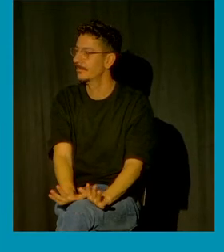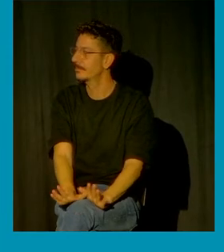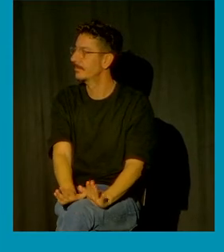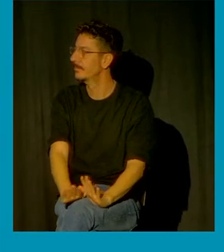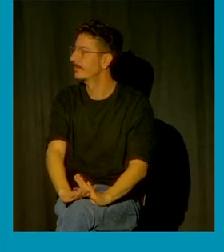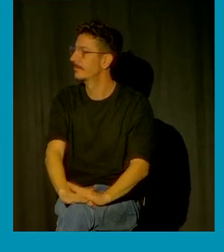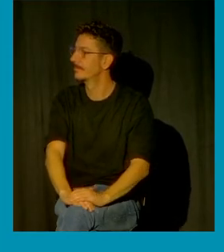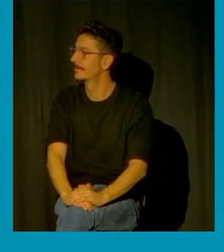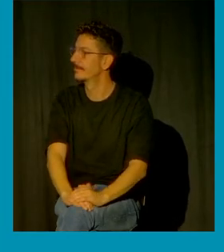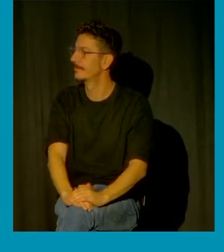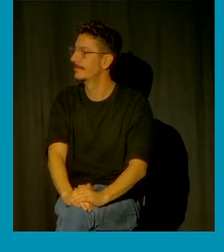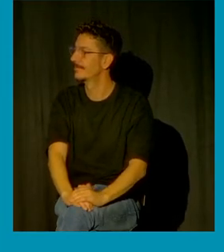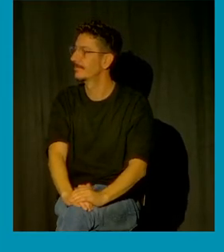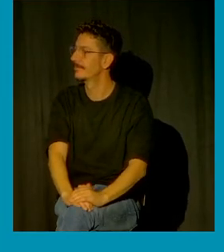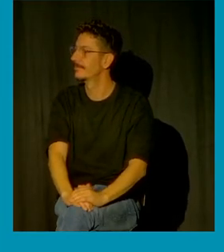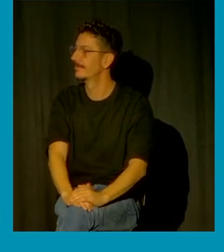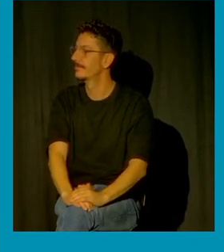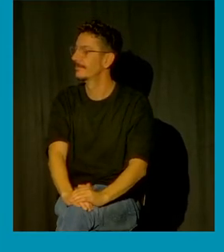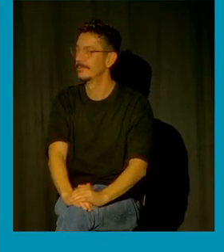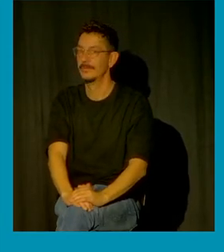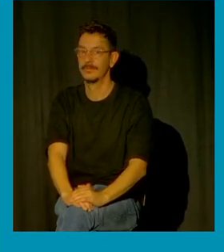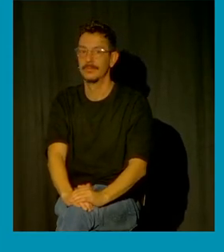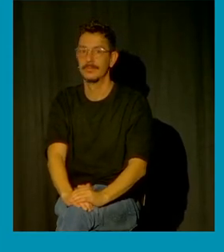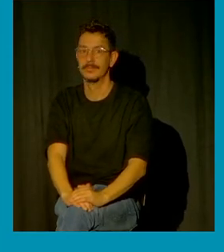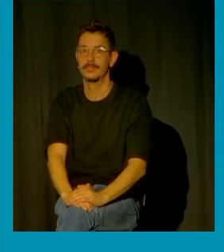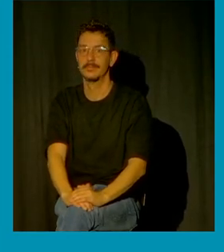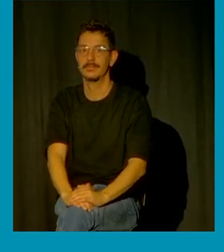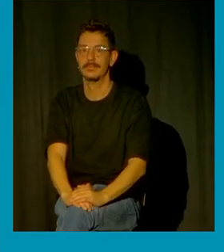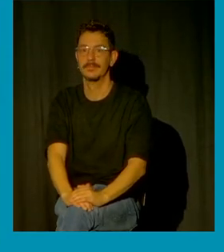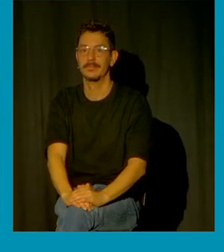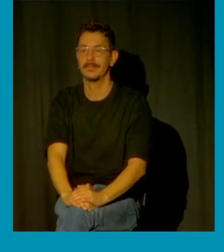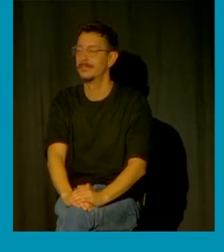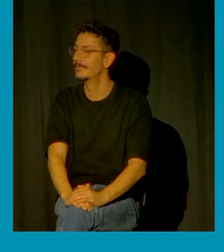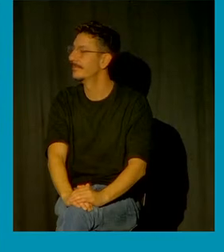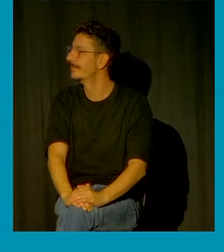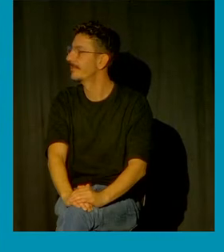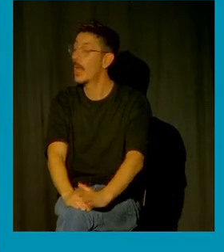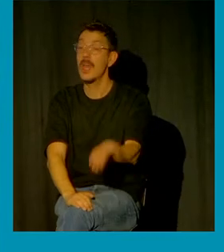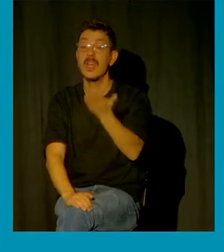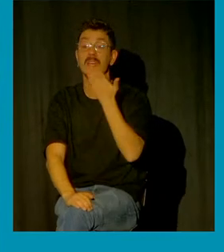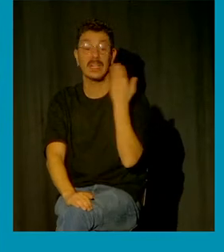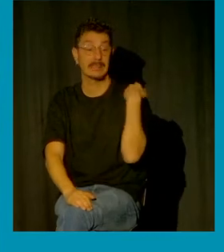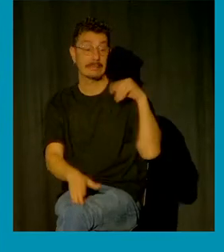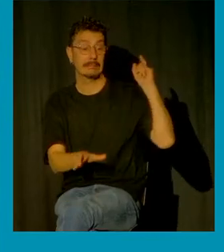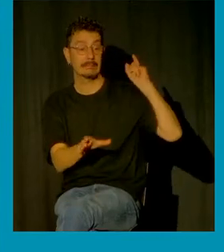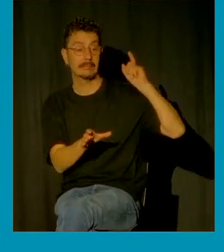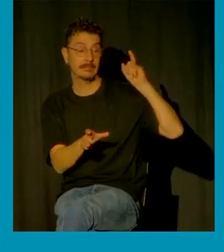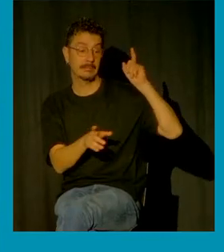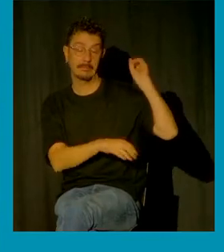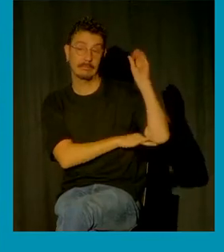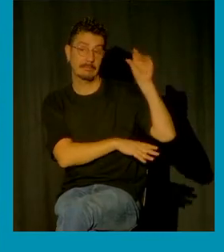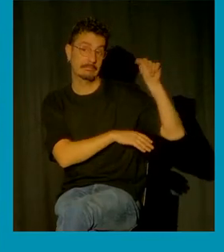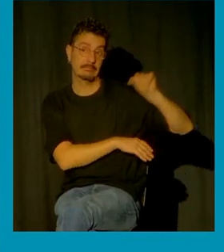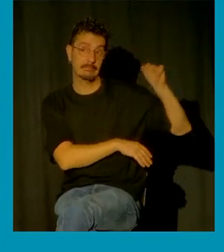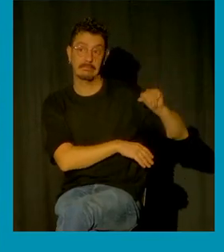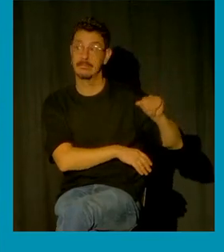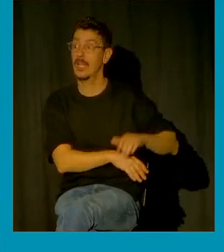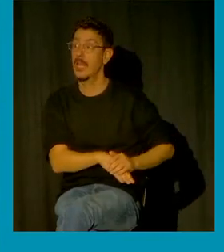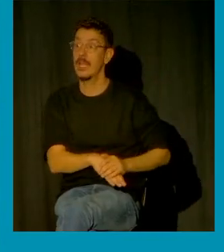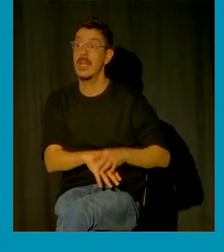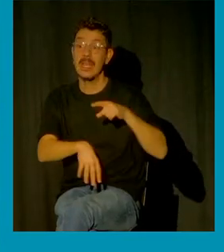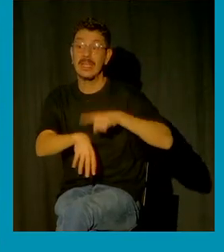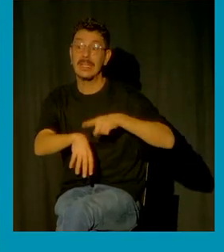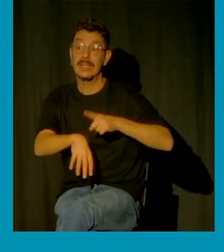doncs moltes gràcies per les últimes intervencions tenim ara menys de 15